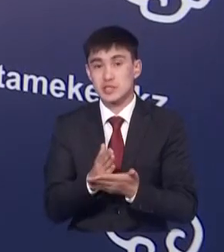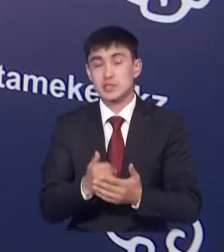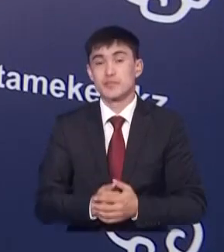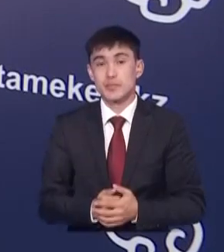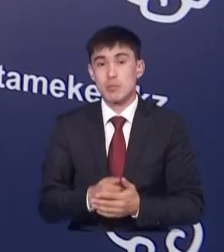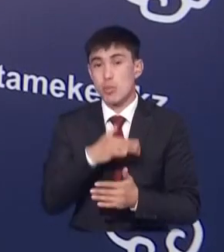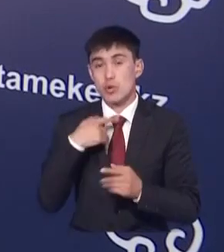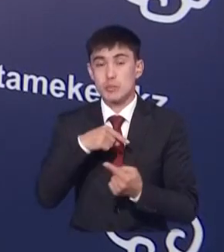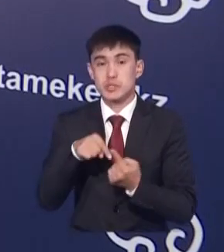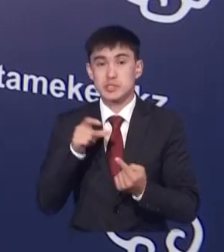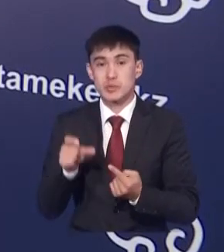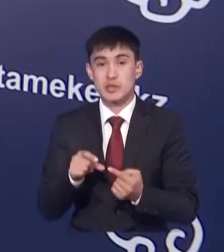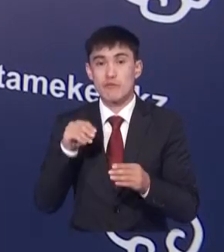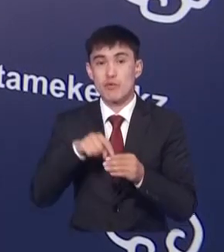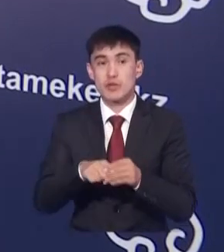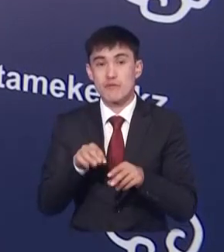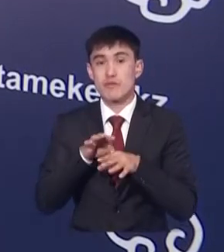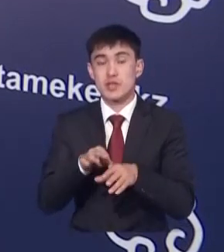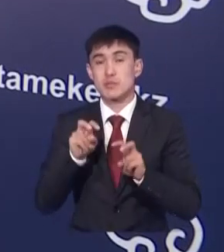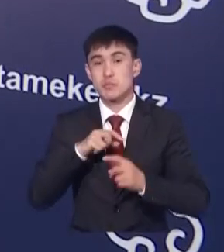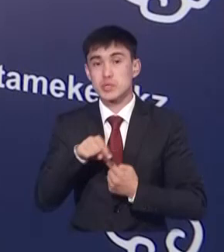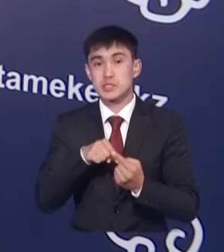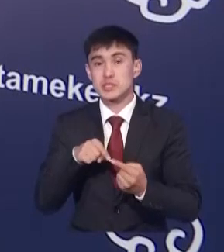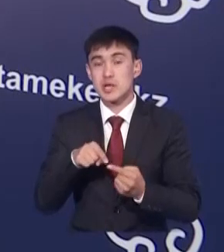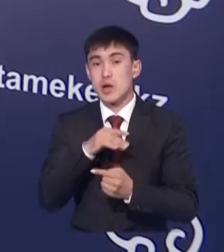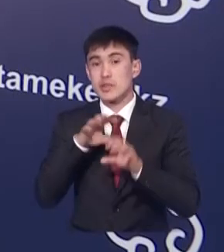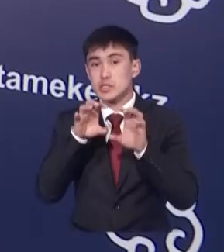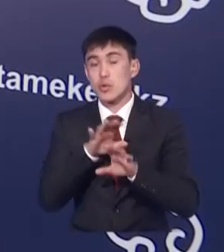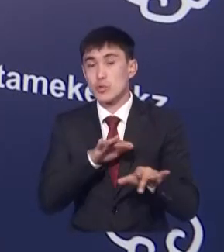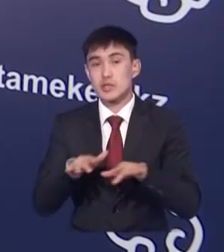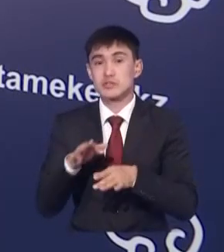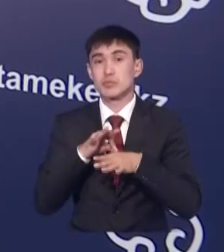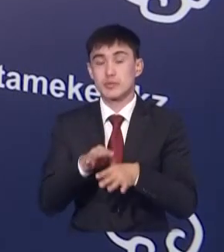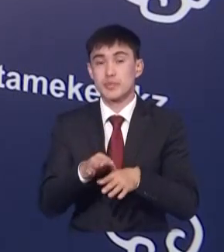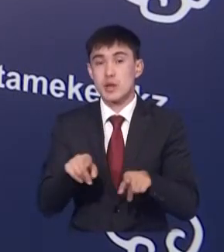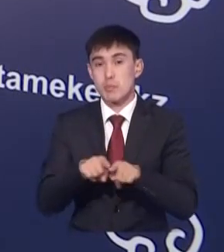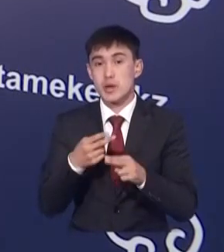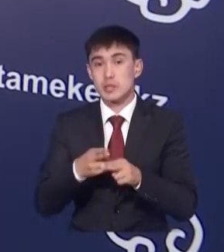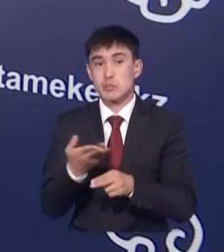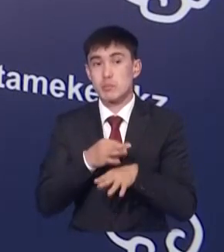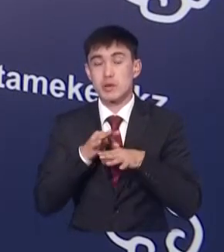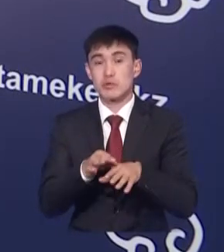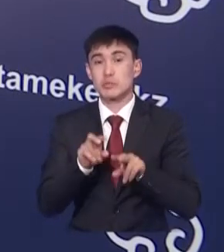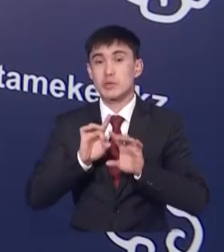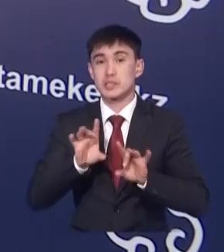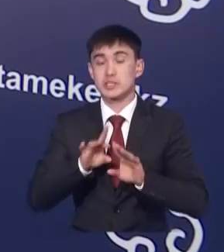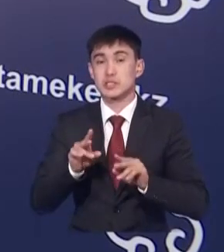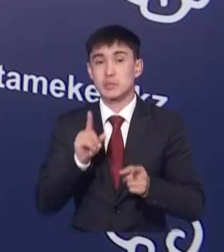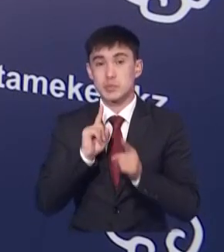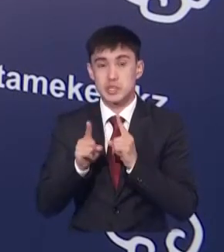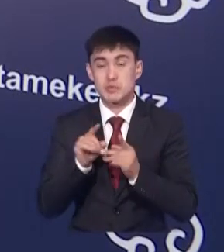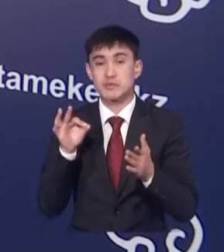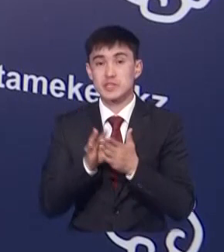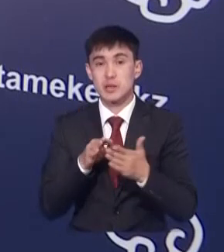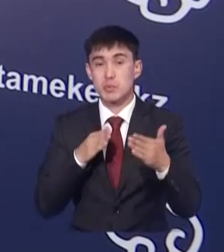немало. Многие предприниматели в ходе ведения бизнеса допускают незаконные действия. Вот поэтому мы и проводим разъяснительные беседы в